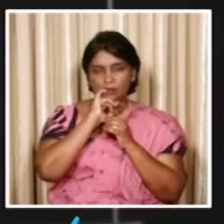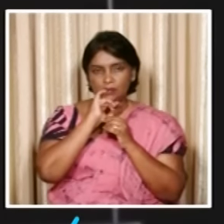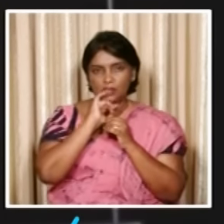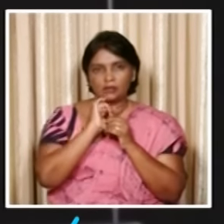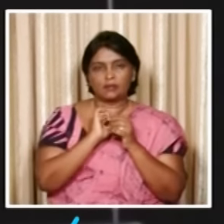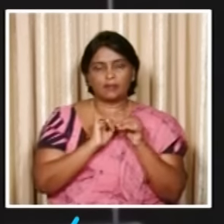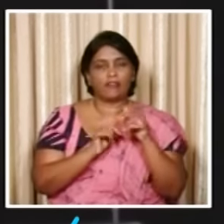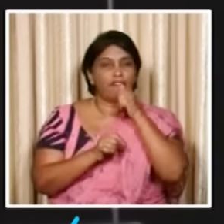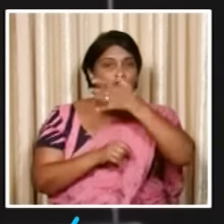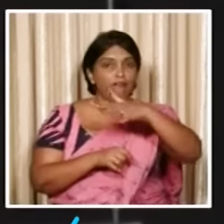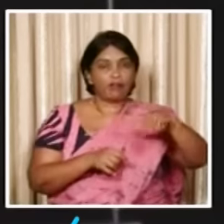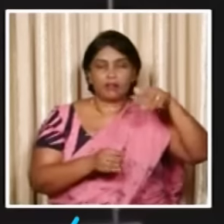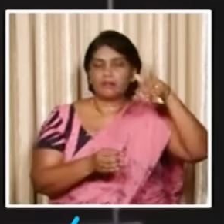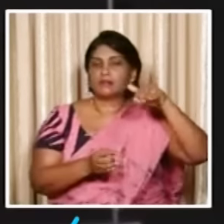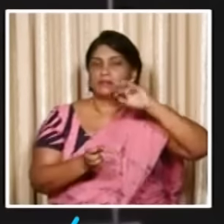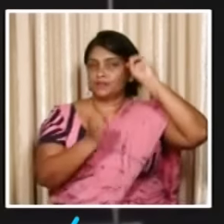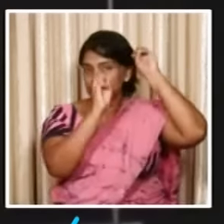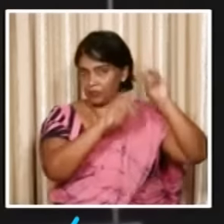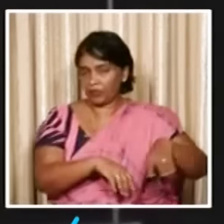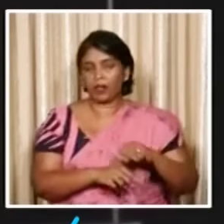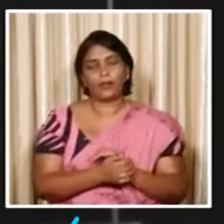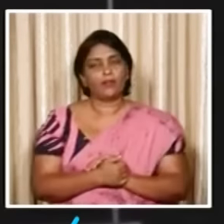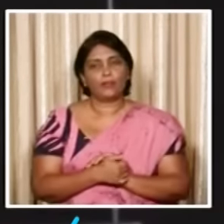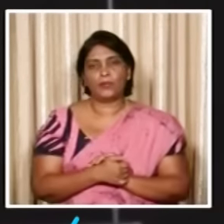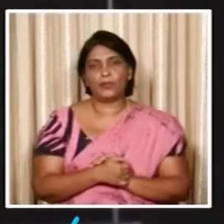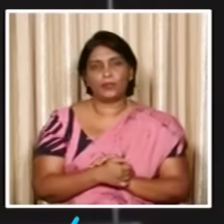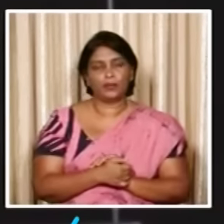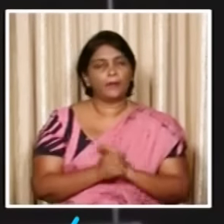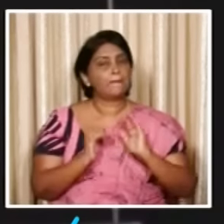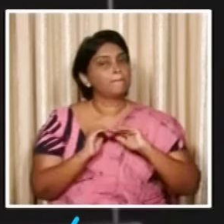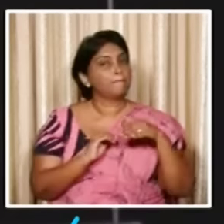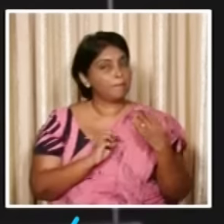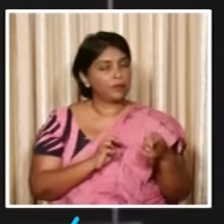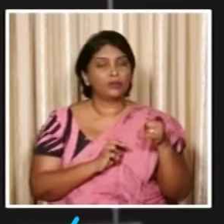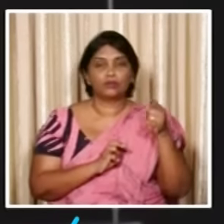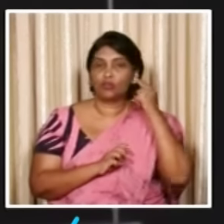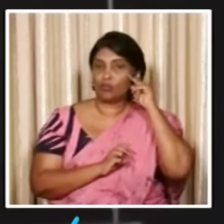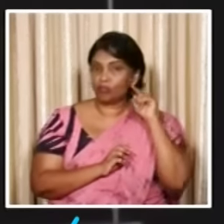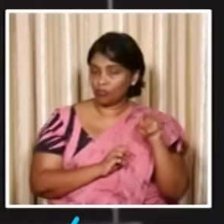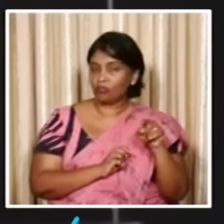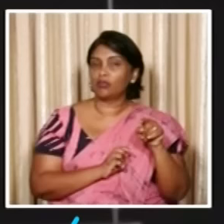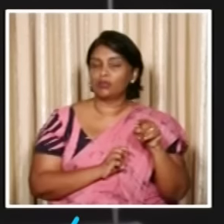விக்கிரகங்களும் பெயர்த்தெடுக்கப்பட்டு காணாமலாக்கப்பட்டிருந்தன. இது தொடர்பில் ஆலய அறங்காவர சபையினரால்